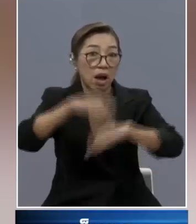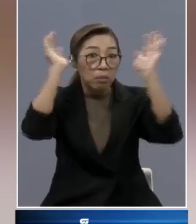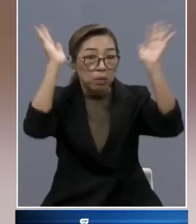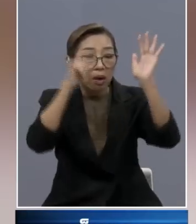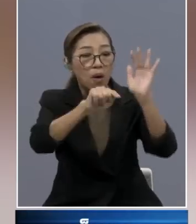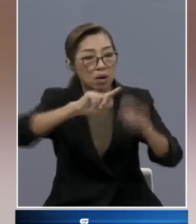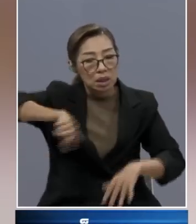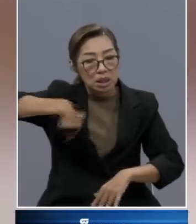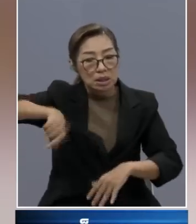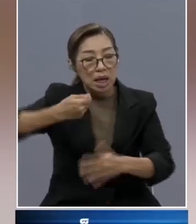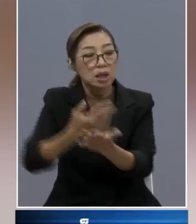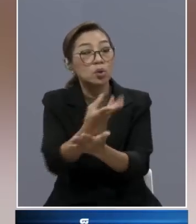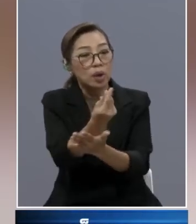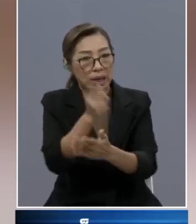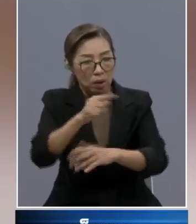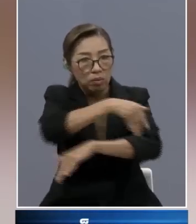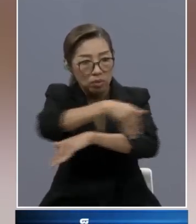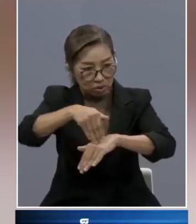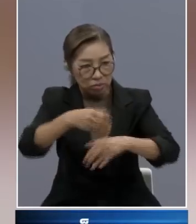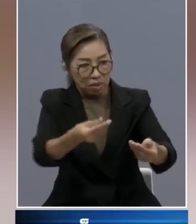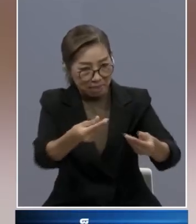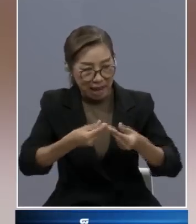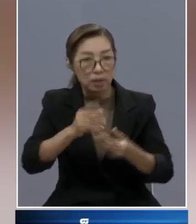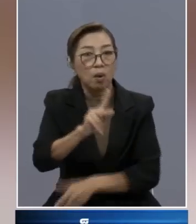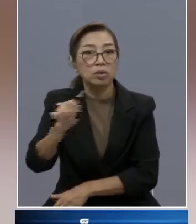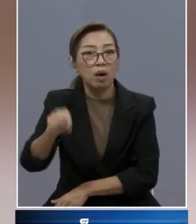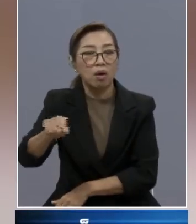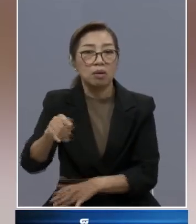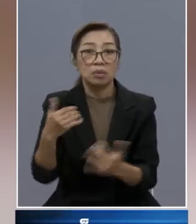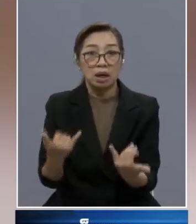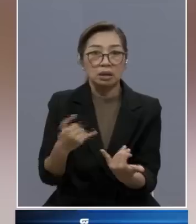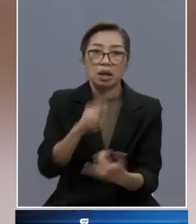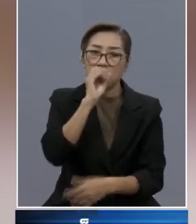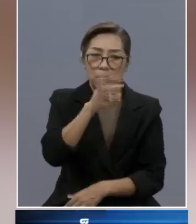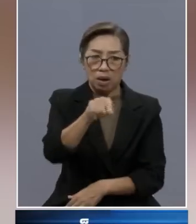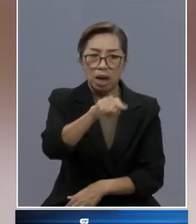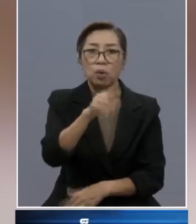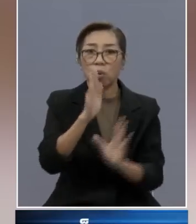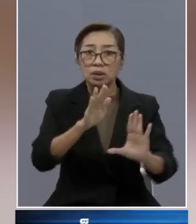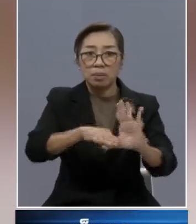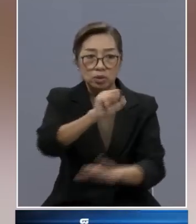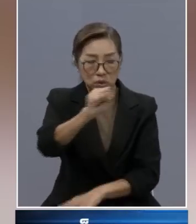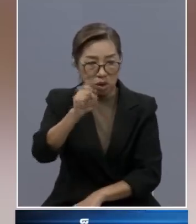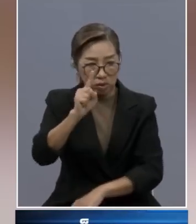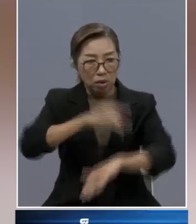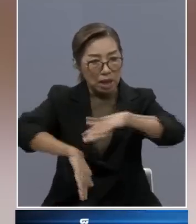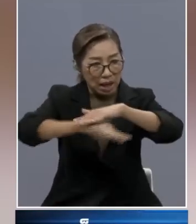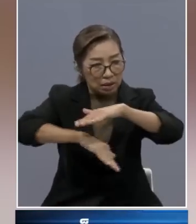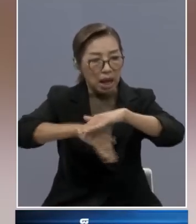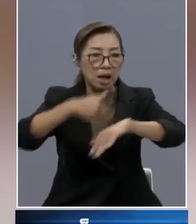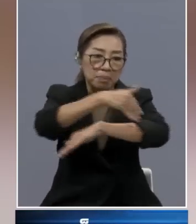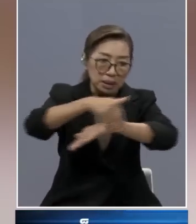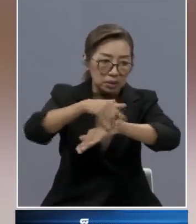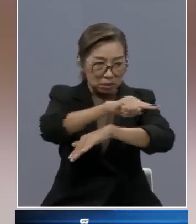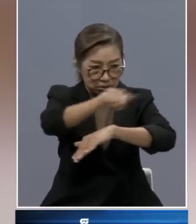ต.ก็ให้ผู้สมัครรับเลือกตั้งแบบแบ่งเขตแต่ละคนต้องยื่นบัญชีนี้นะฮะรวมถึงหลักฐานที่เกี่ยวข้องให้ถูกต้องครบถ้วน